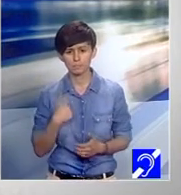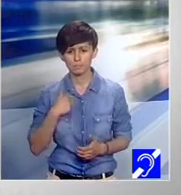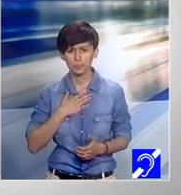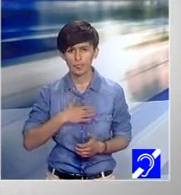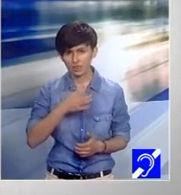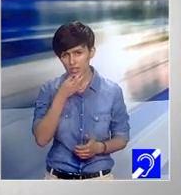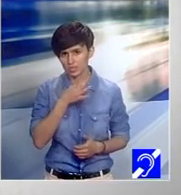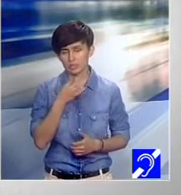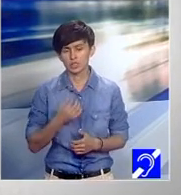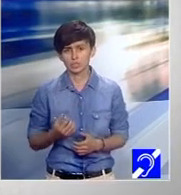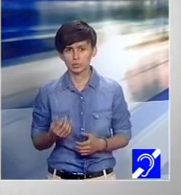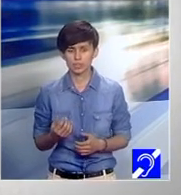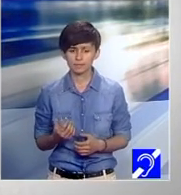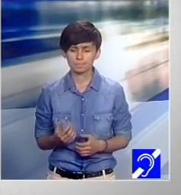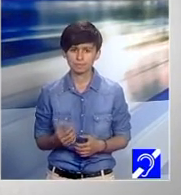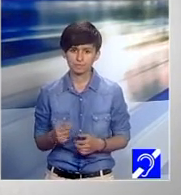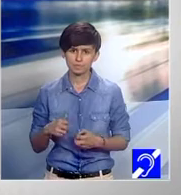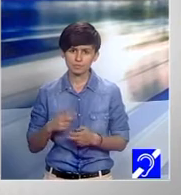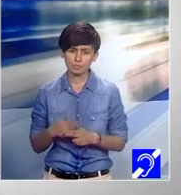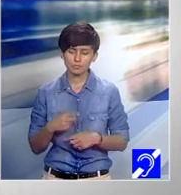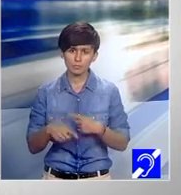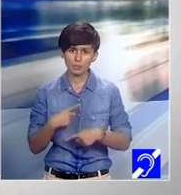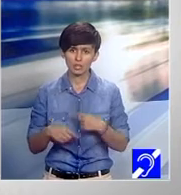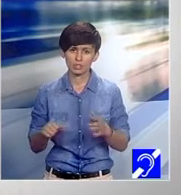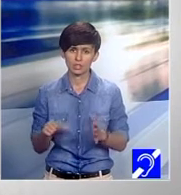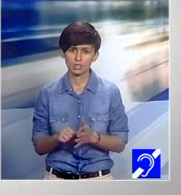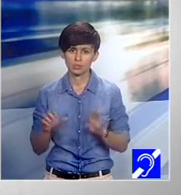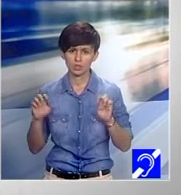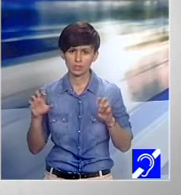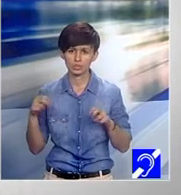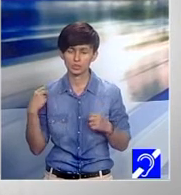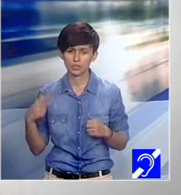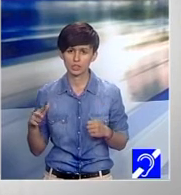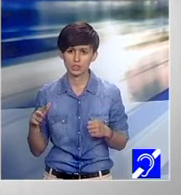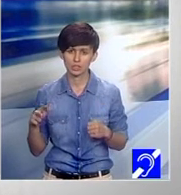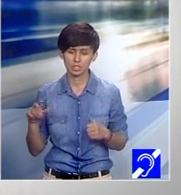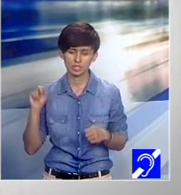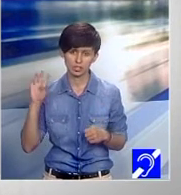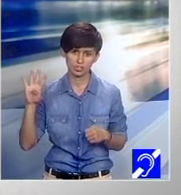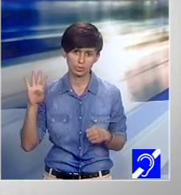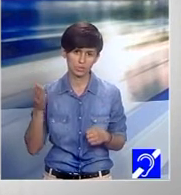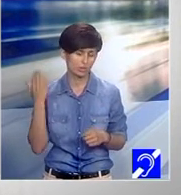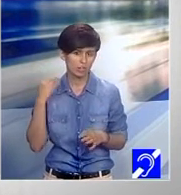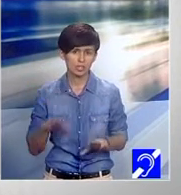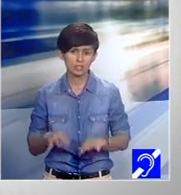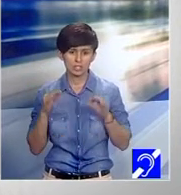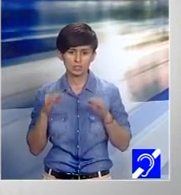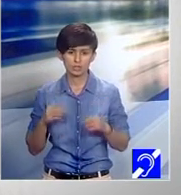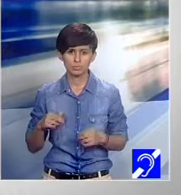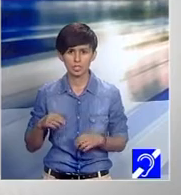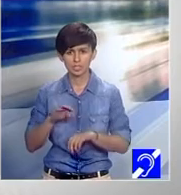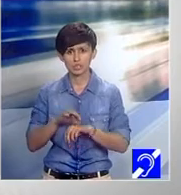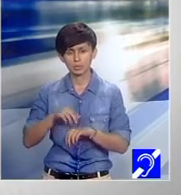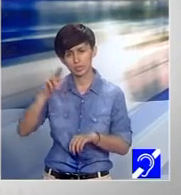așa cum sublineați și dumneavoastră, fenilcetonuria în 1934 a fost descoperită practic de medicul norvegian